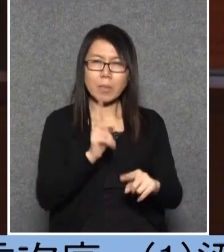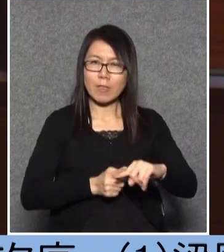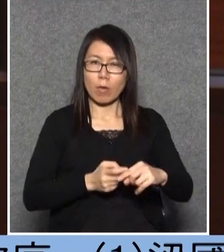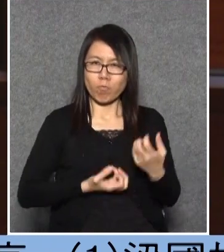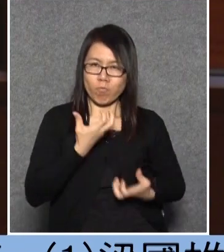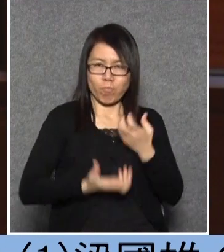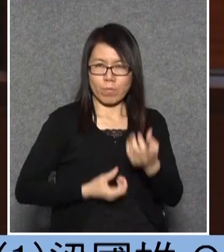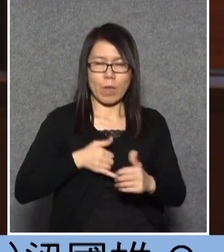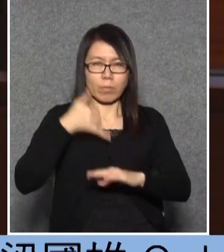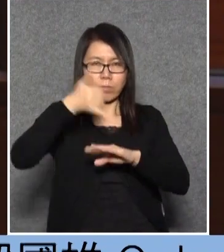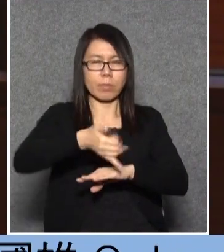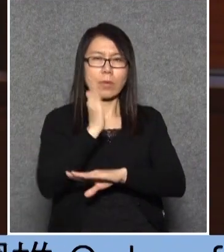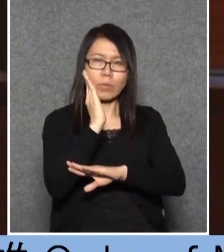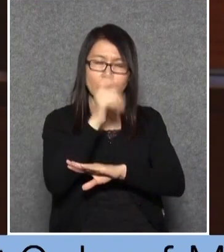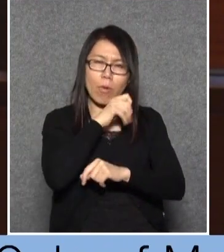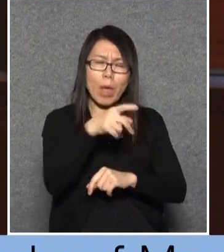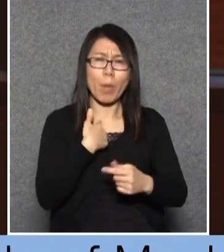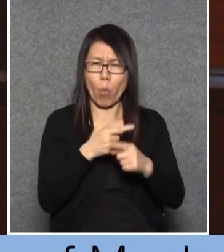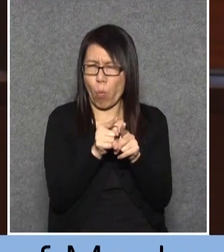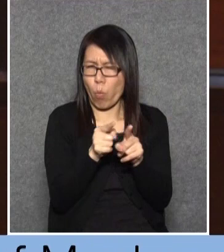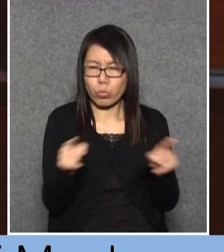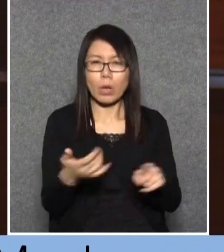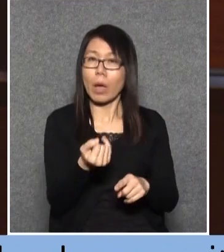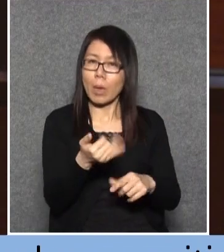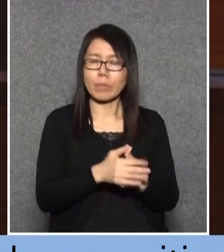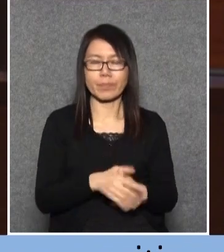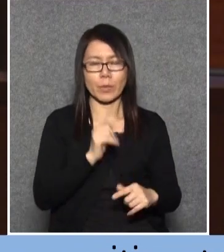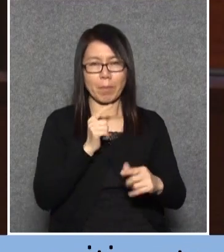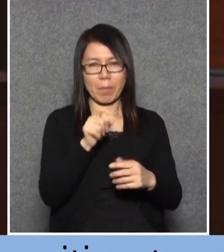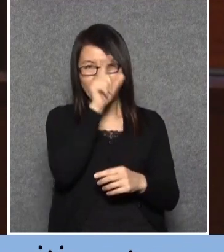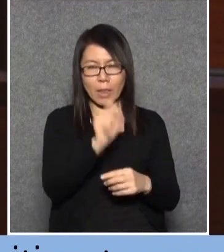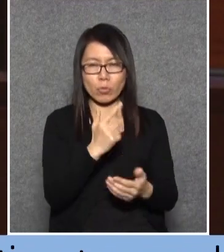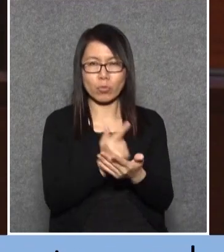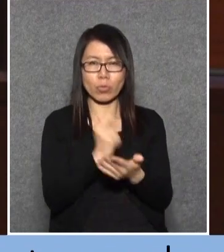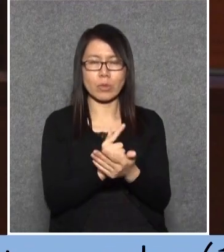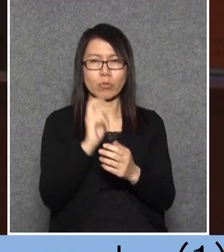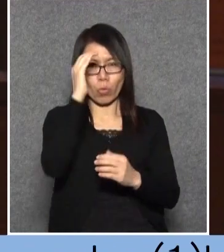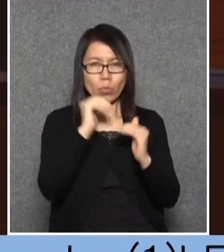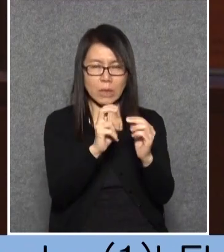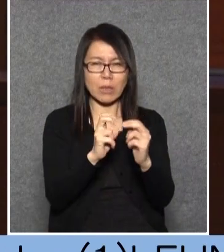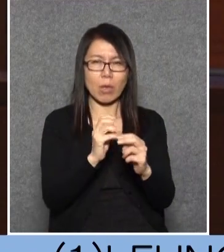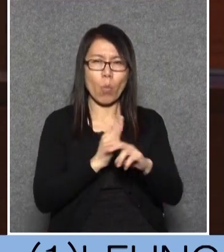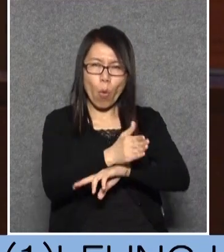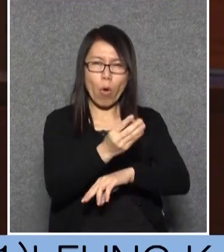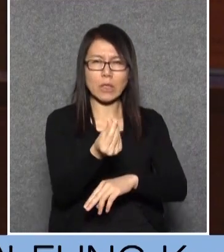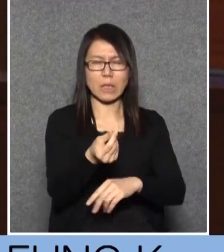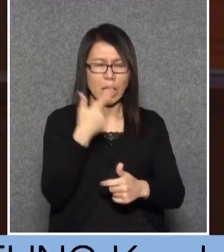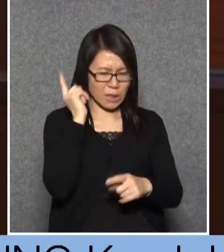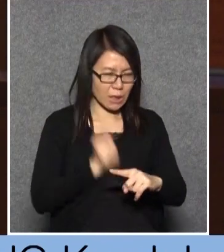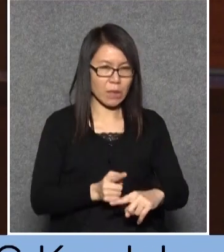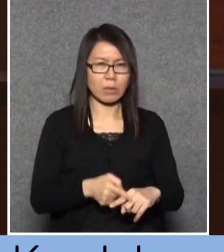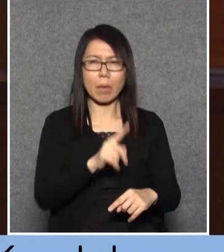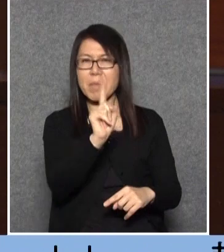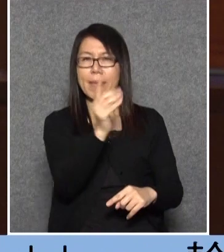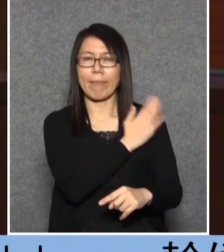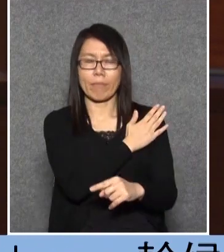候，咪有排讲啊？系嘛？而家问题就系高铁超支已经成为事实，究竟咩人应该负